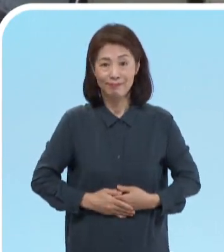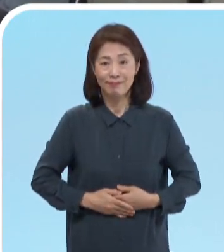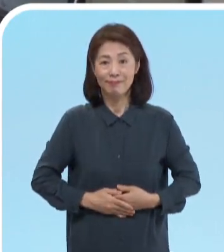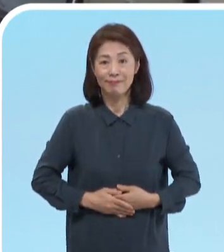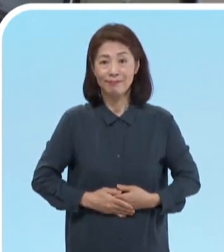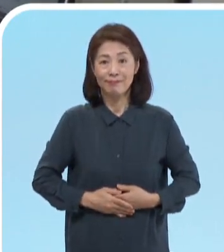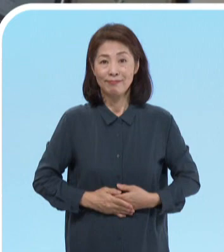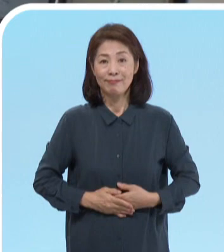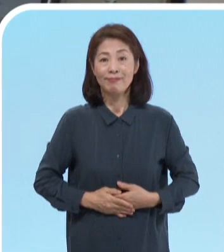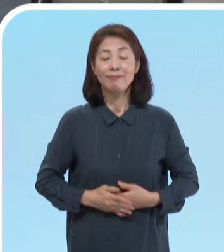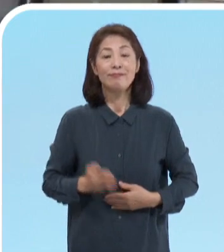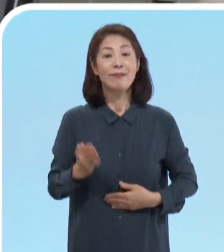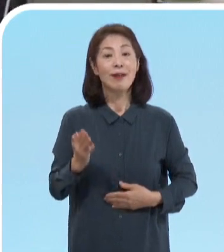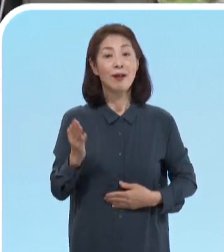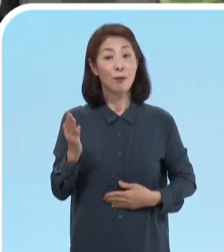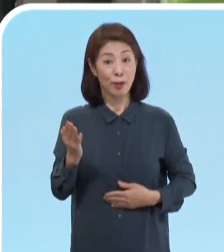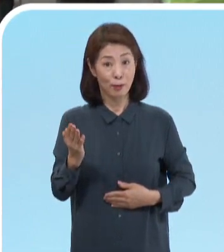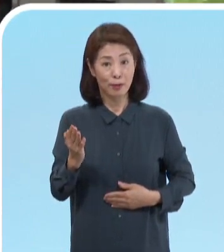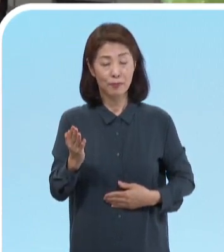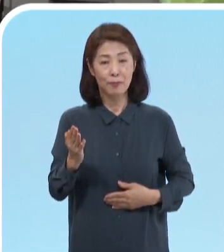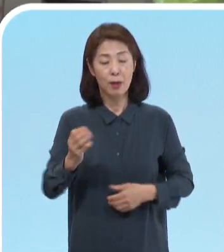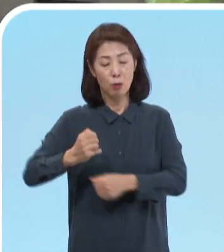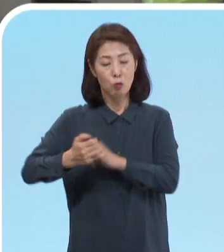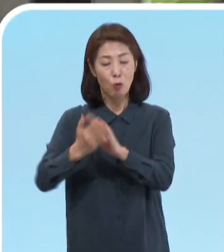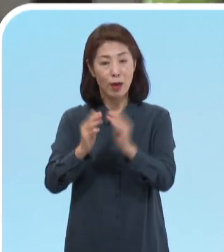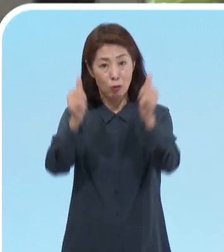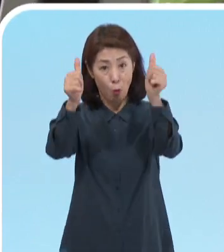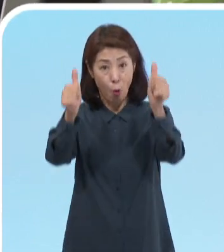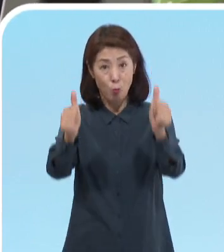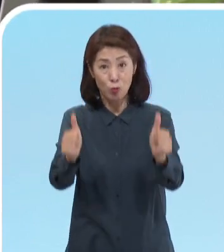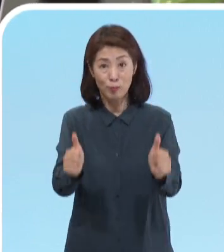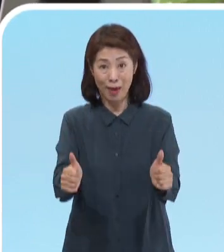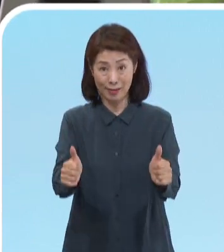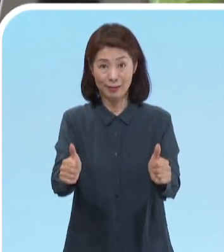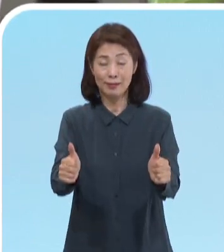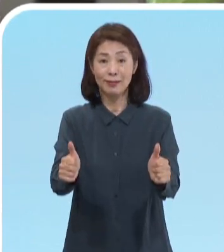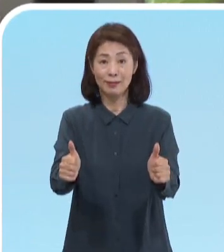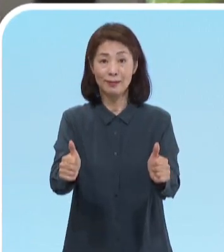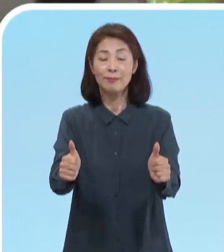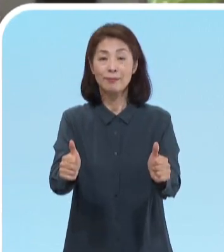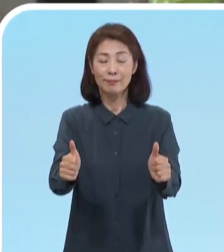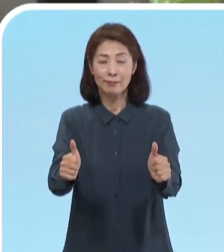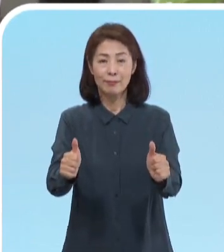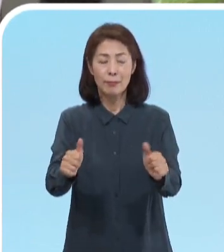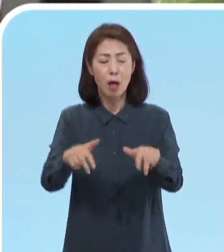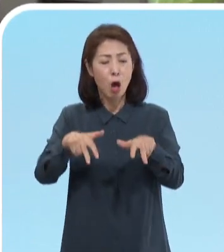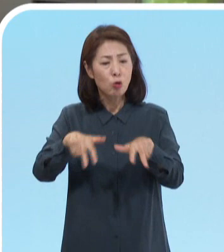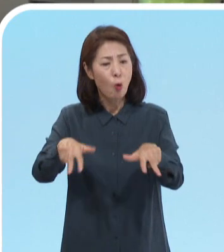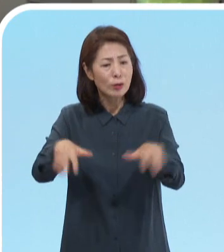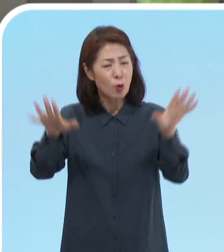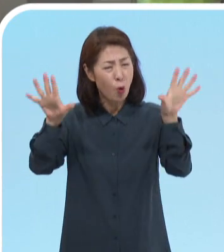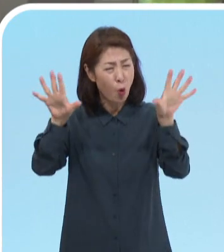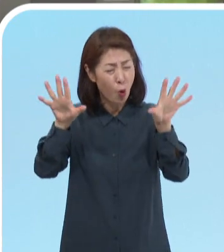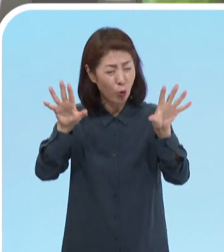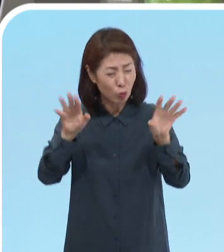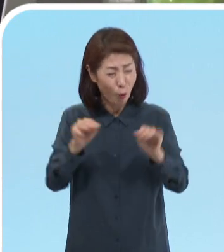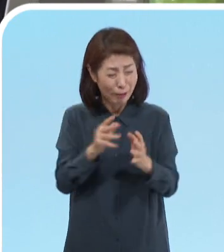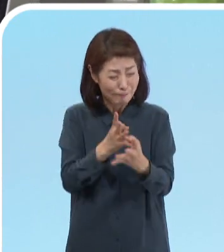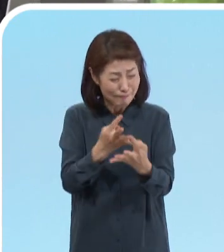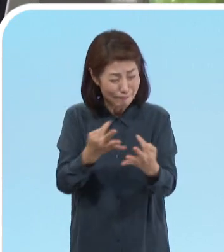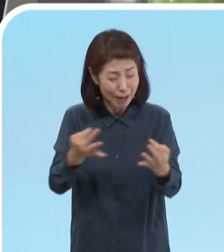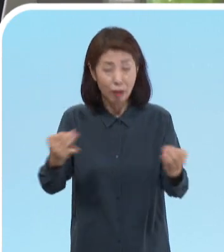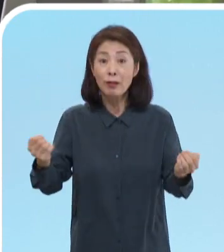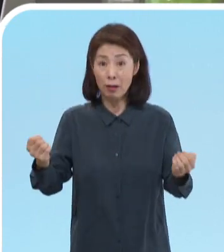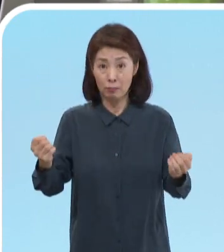はい はい、 今見ていただいているのが兵庫県のホームページです、 は い は い、行政からの情報って本当にたくさんあるんですけ